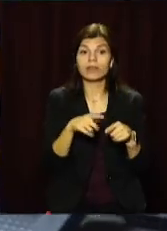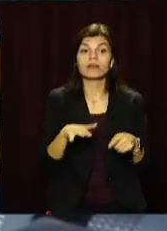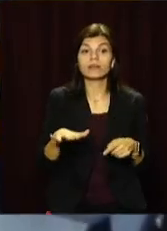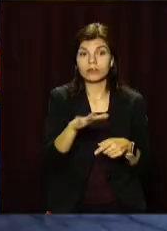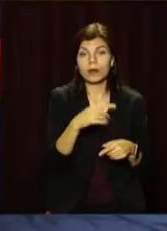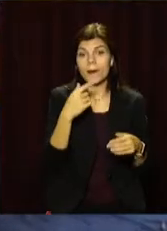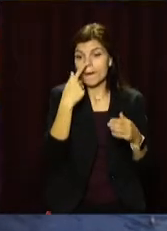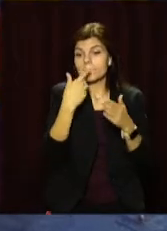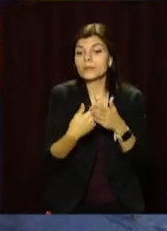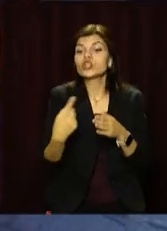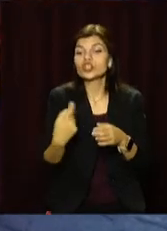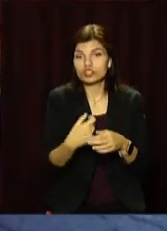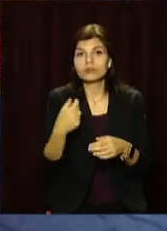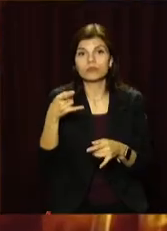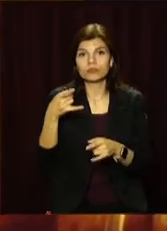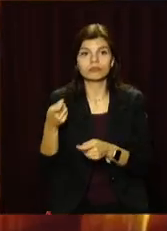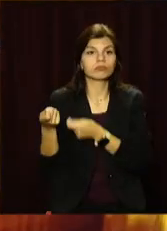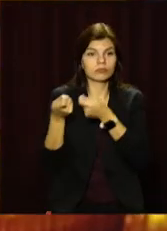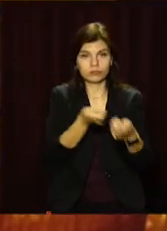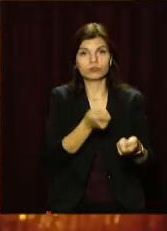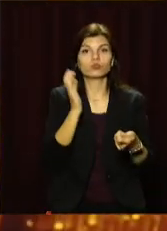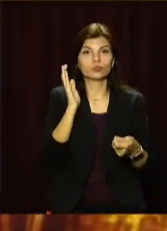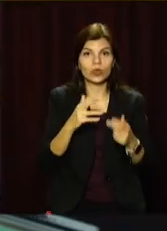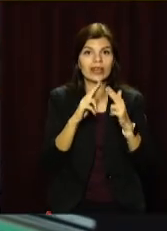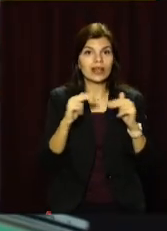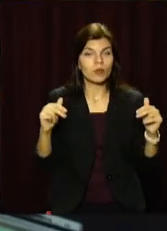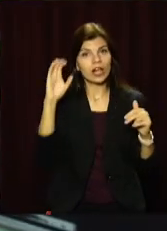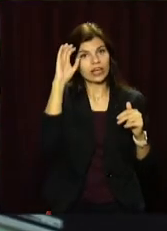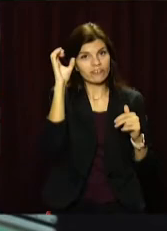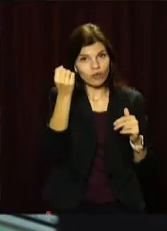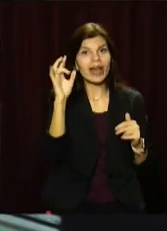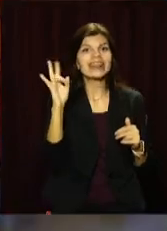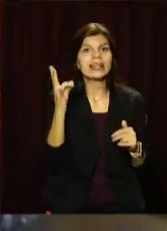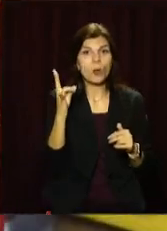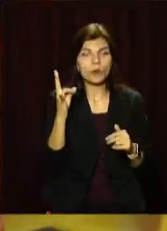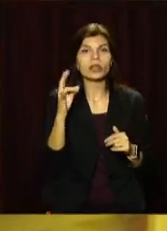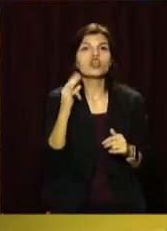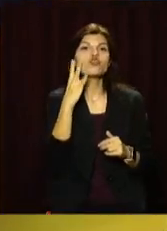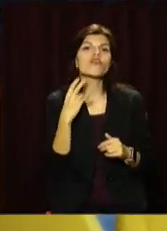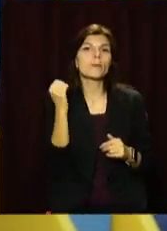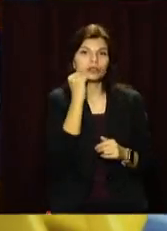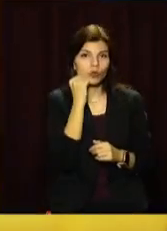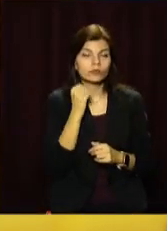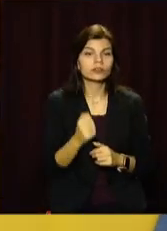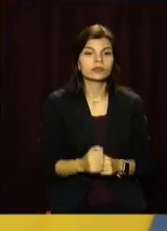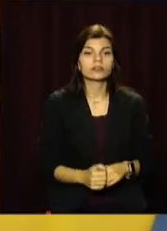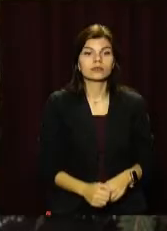Автівки передадуть до підрозділів Дніпра, Кривого Рогу, Нікополя та Новомосковська.